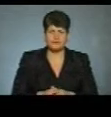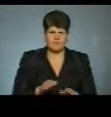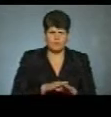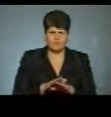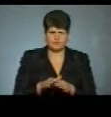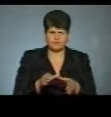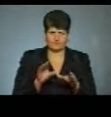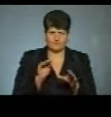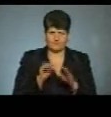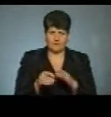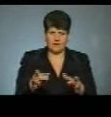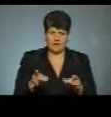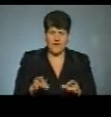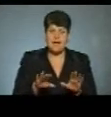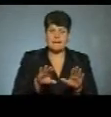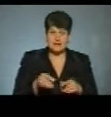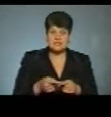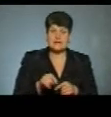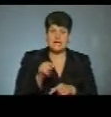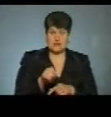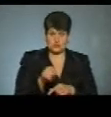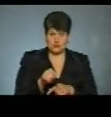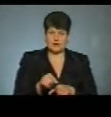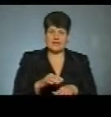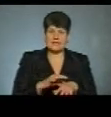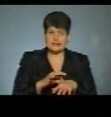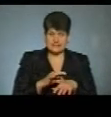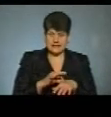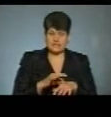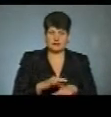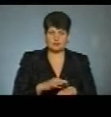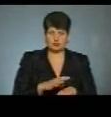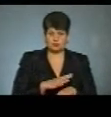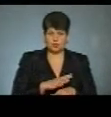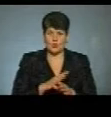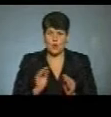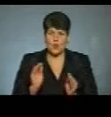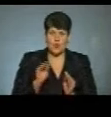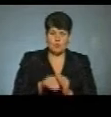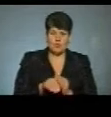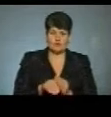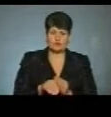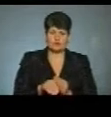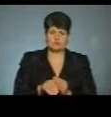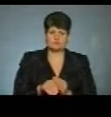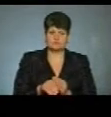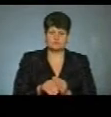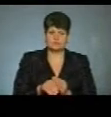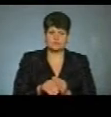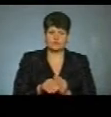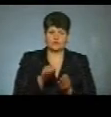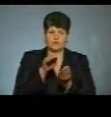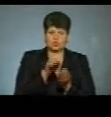Герметичний пакет. І тільки після цього тіло покійника було упаковане в труну, і з